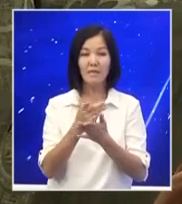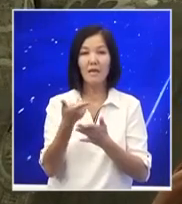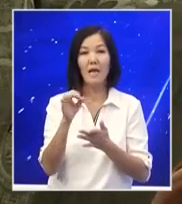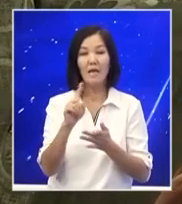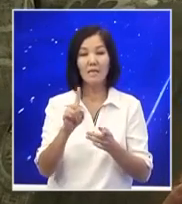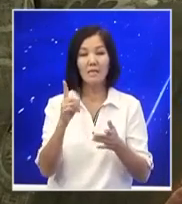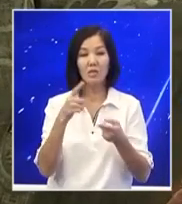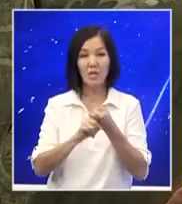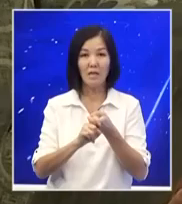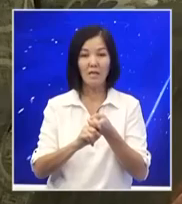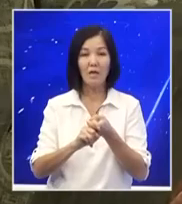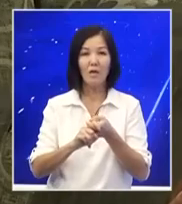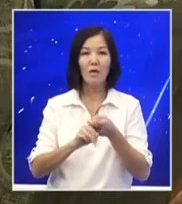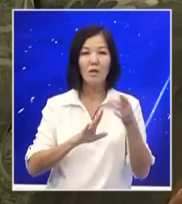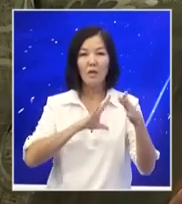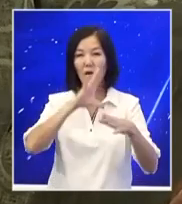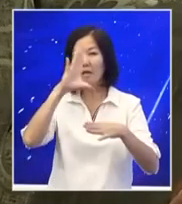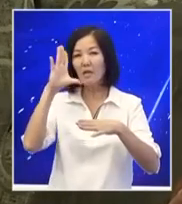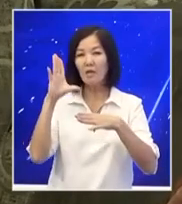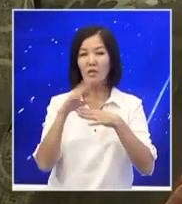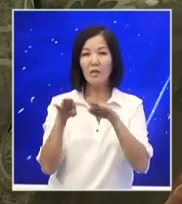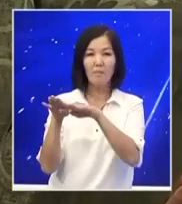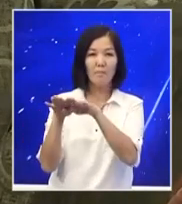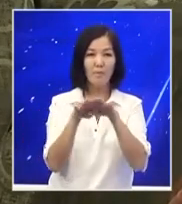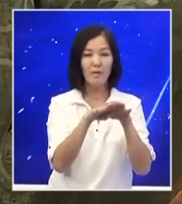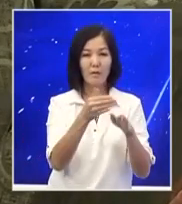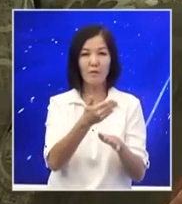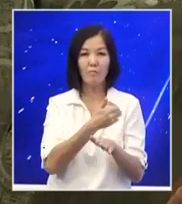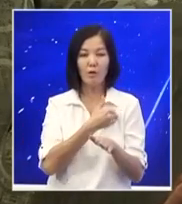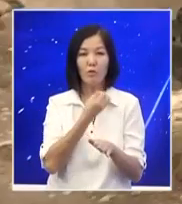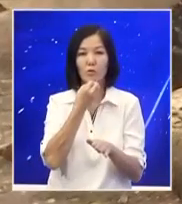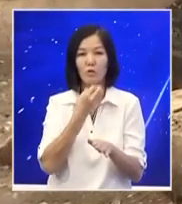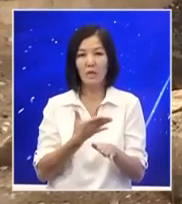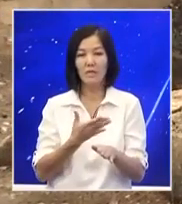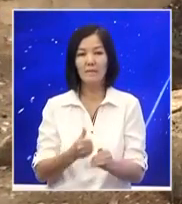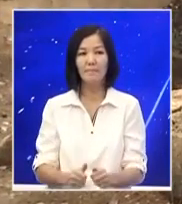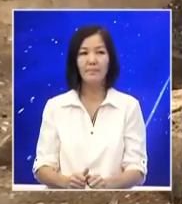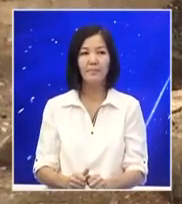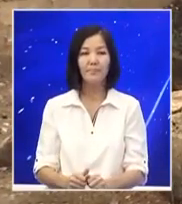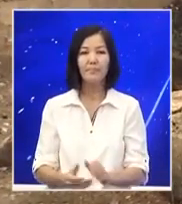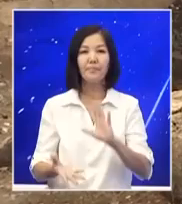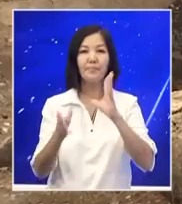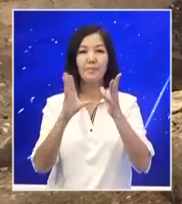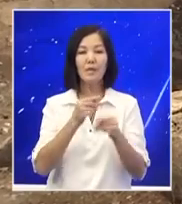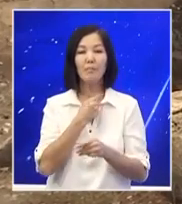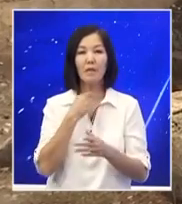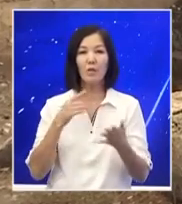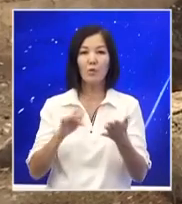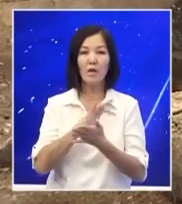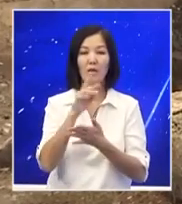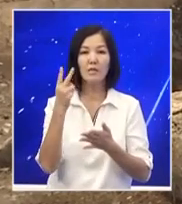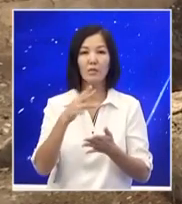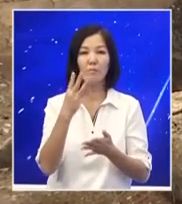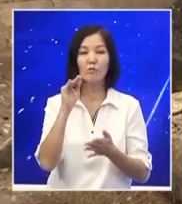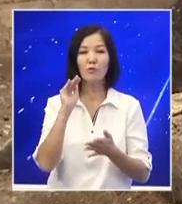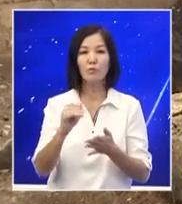тұр. Түнде де бір температура. Әйбет екен. Жалпы Талдықорған қаласы бойынша 23 мыңнан астам